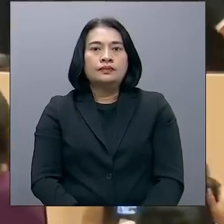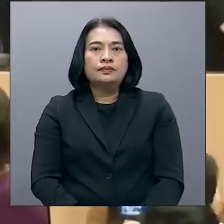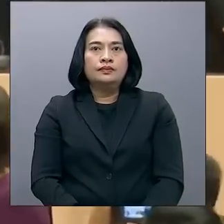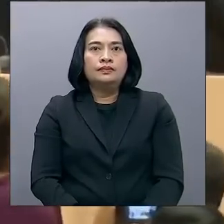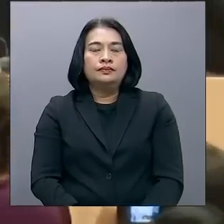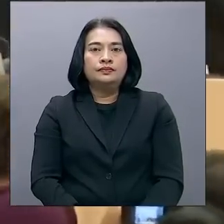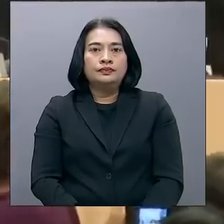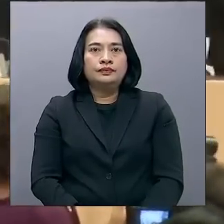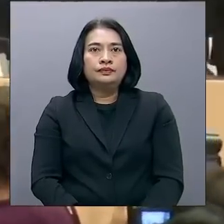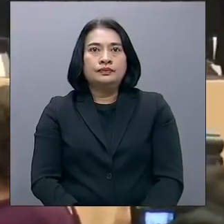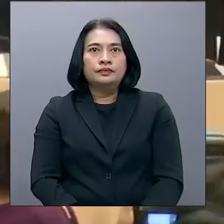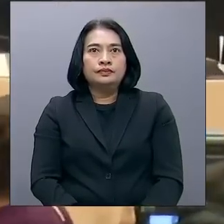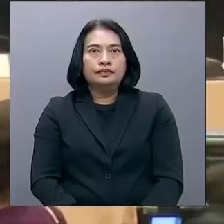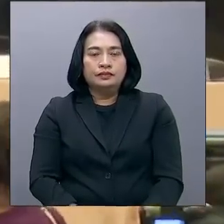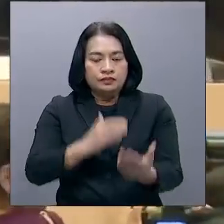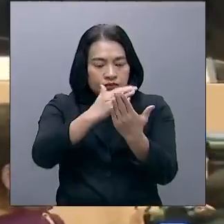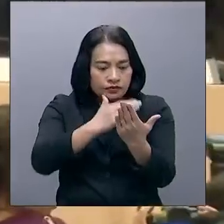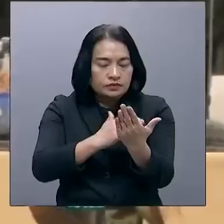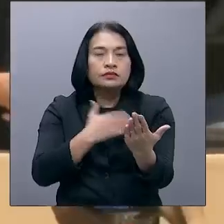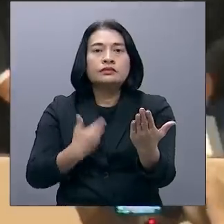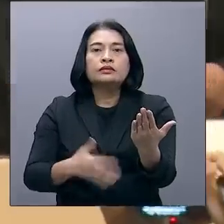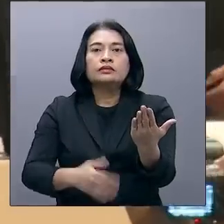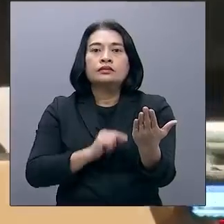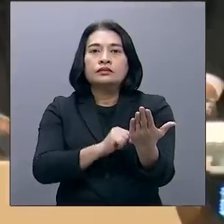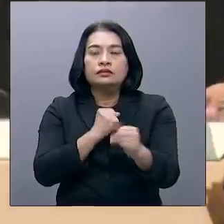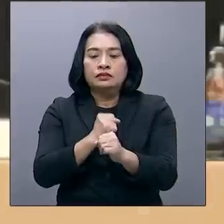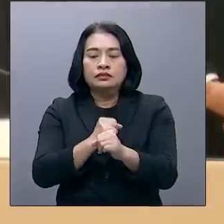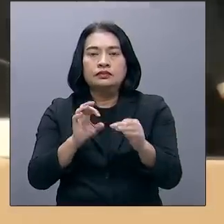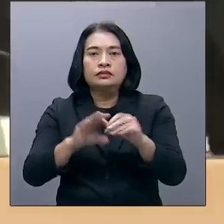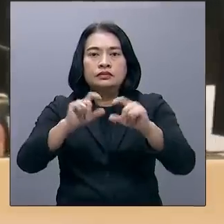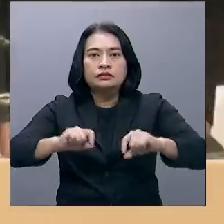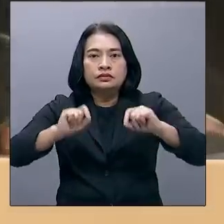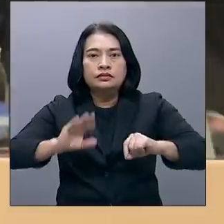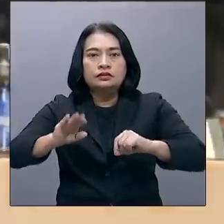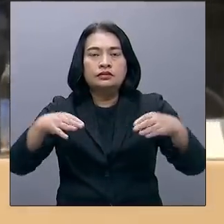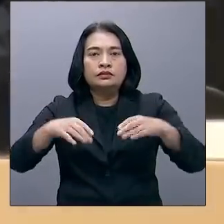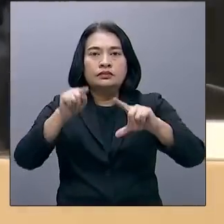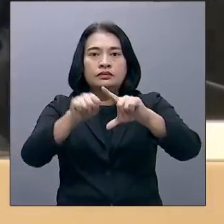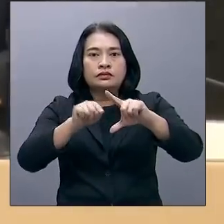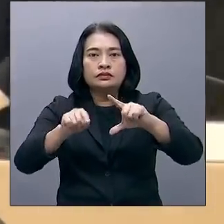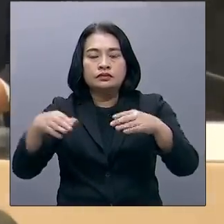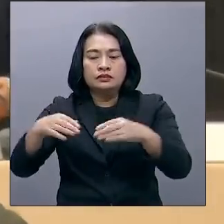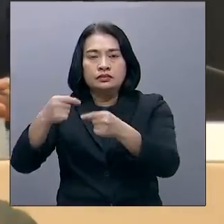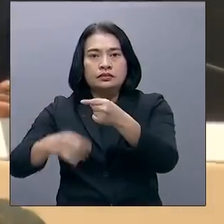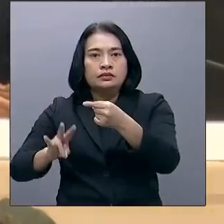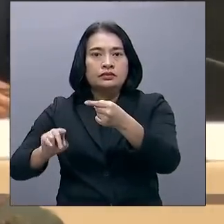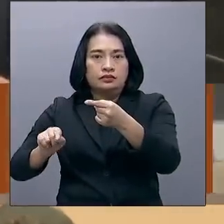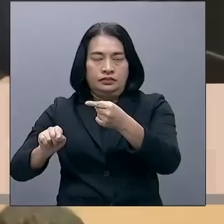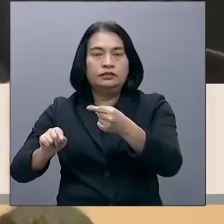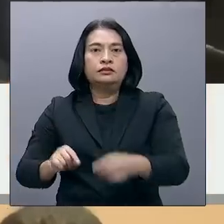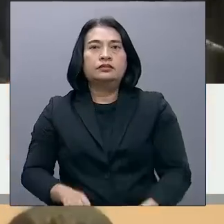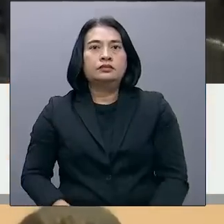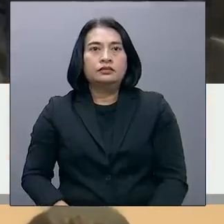ปรากฏออกมาแล้วนะคะร่างบันทึกข้อตกลงร่วมในการจัดตั้งรัฐบาลภายใต้การนำของพรรคก้าวไกลกับอีกพรรคร่วม7พรรคค่ะ